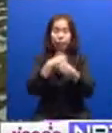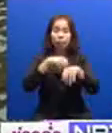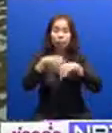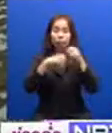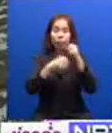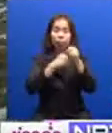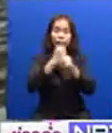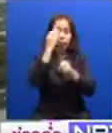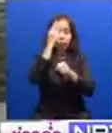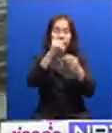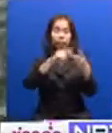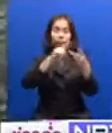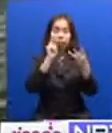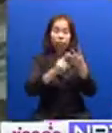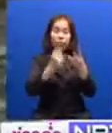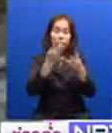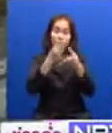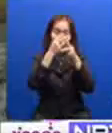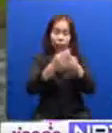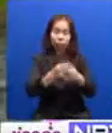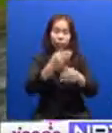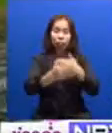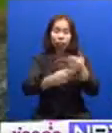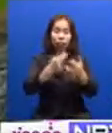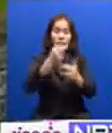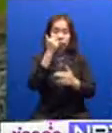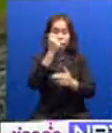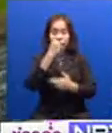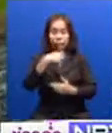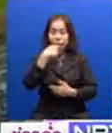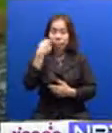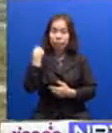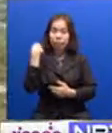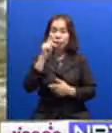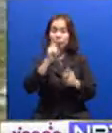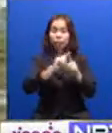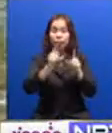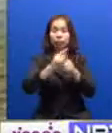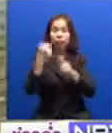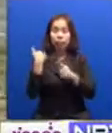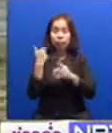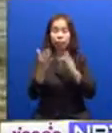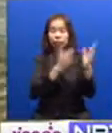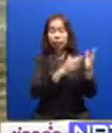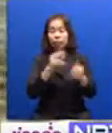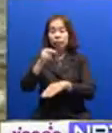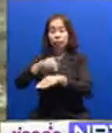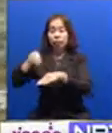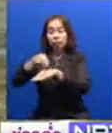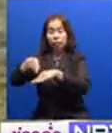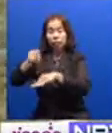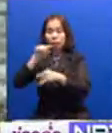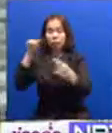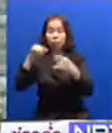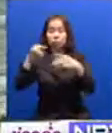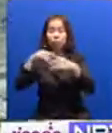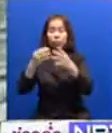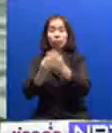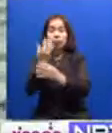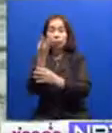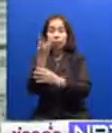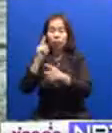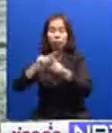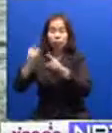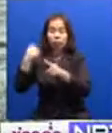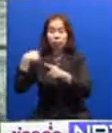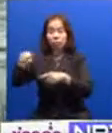และการทำข้าวตลาดเชพาะส่วนพืนที่ไม่เหมาะสมกับการปลูกเข้า ซ